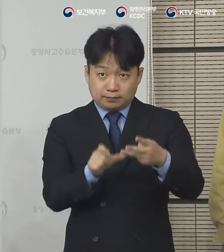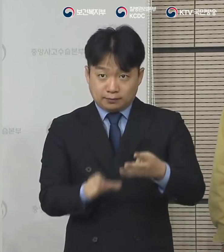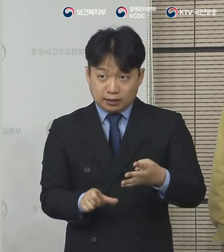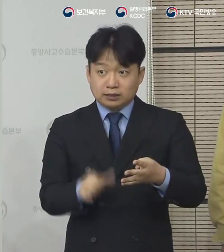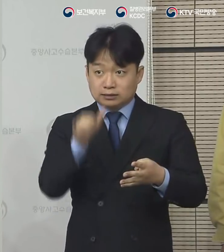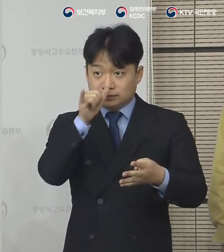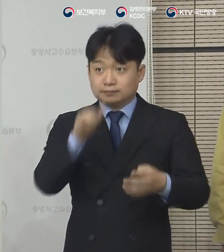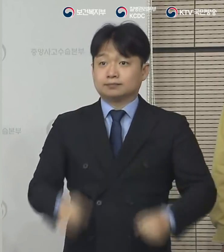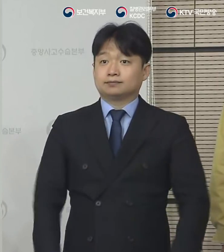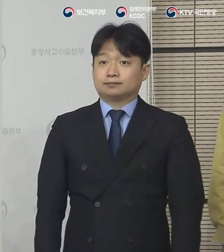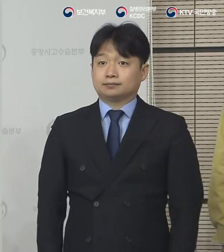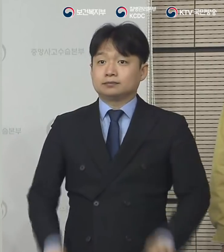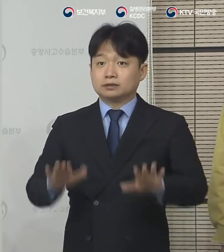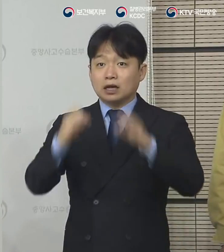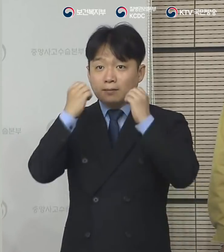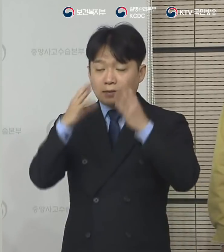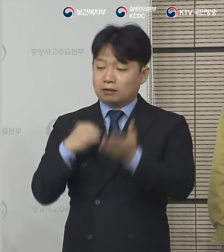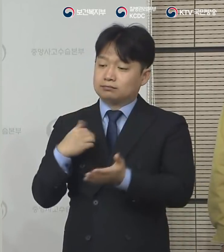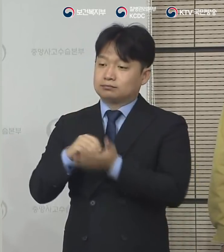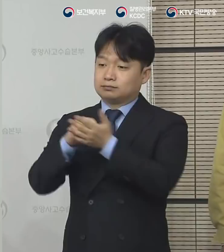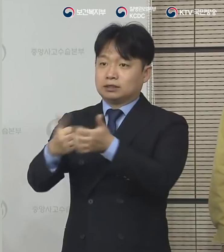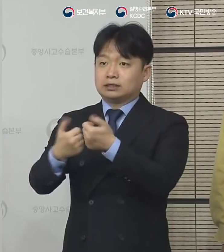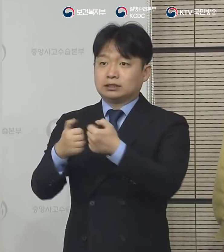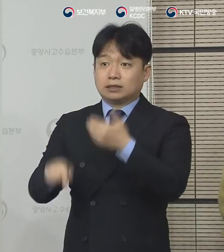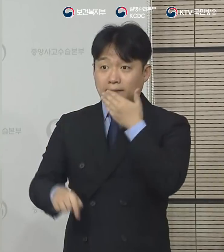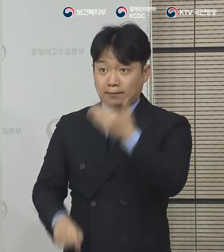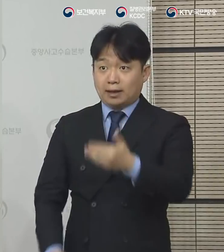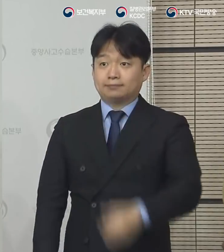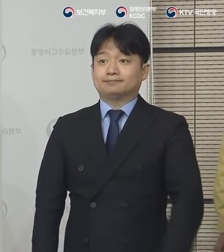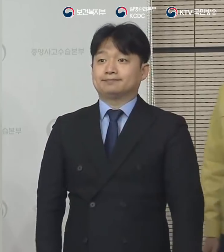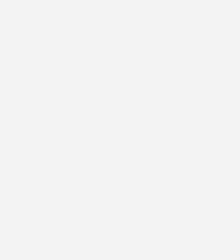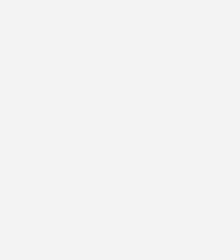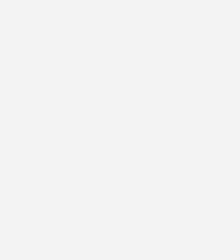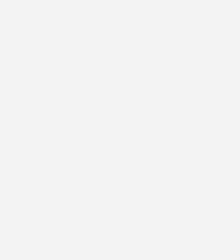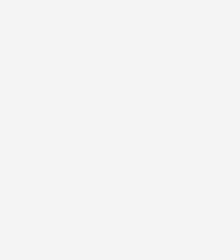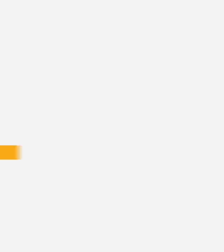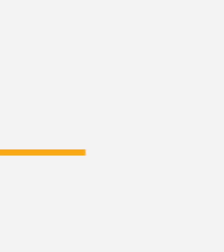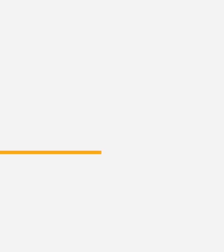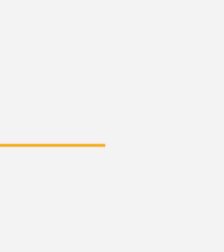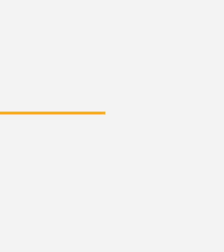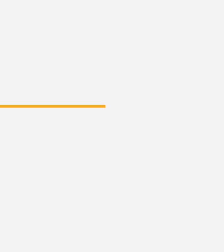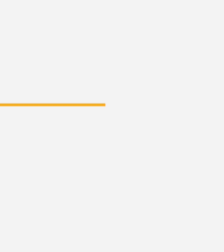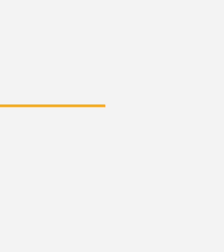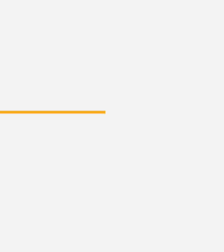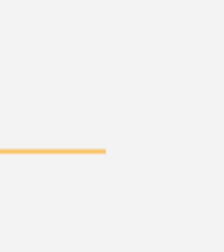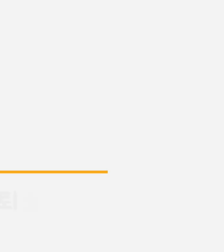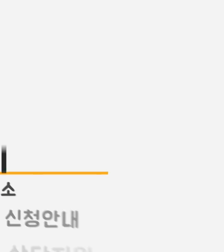통해서 새롭게 이제 상담을 또 받으실 수도 있습니다.